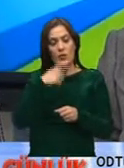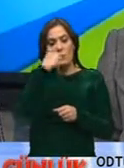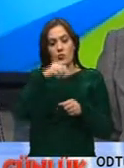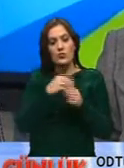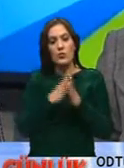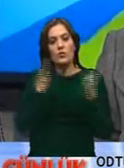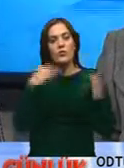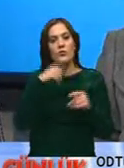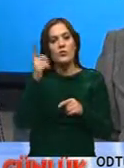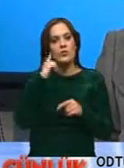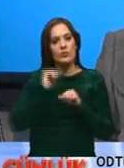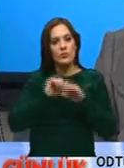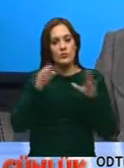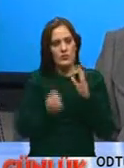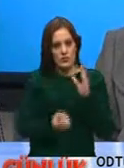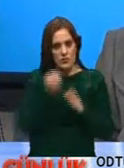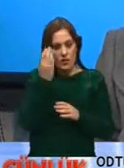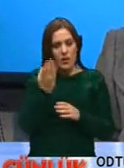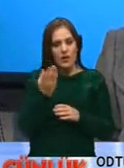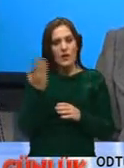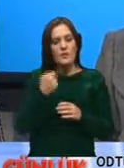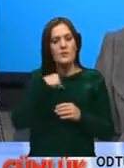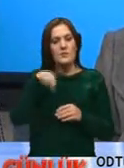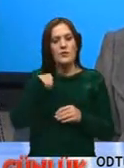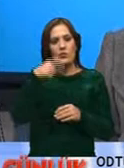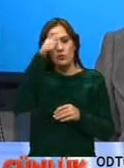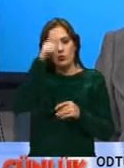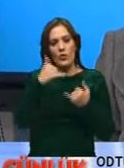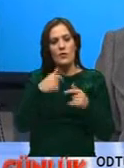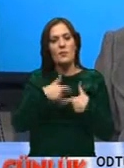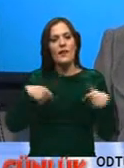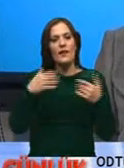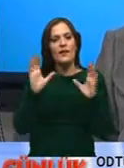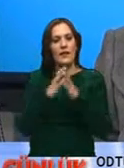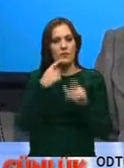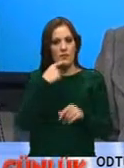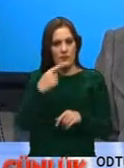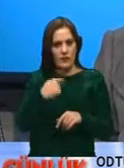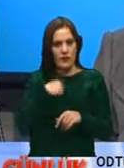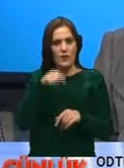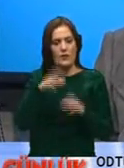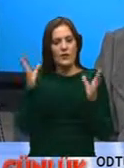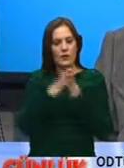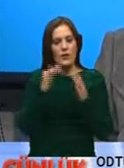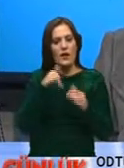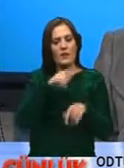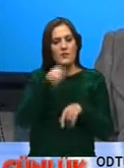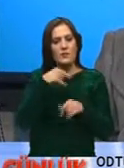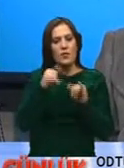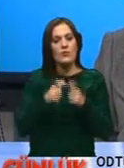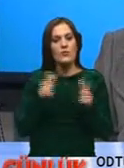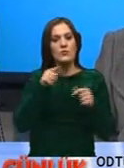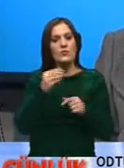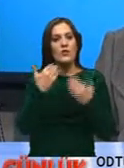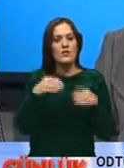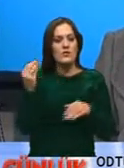büyük bir infial yarattı. Yani hatta bize şey dediler, Türk Oyun Milli Takımı dediler. Evet. Onlar toplanıp aynı zamanda oyun geliştiriyorlar. Bu